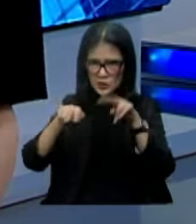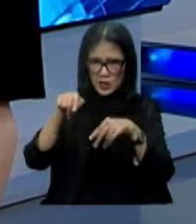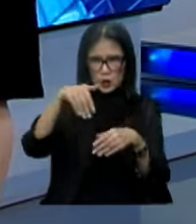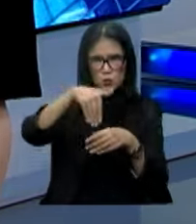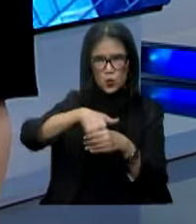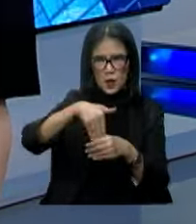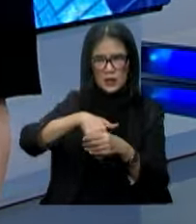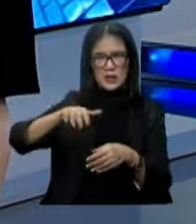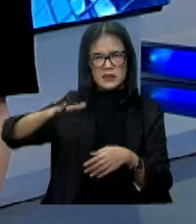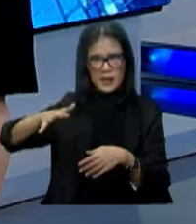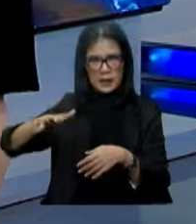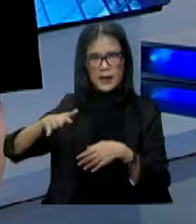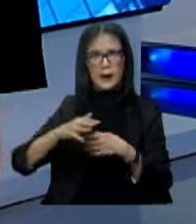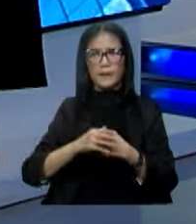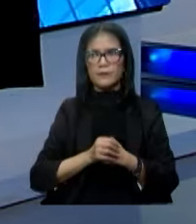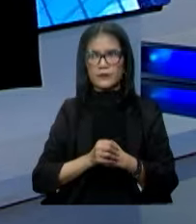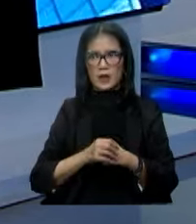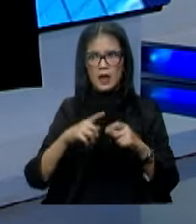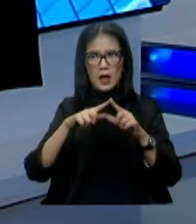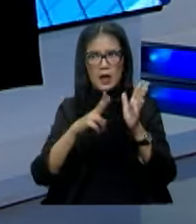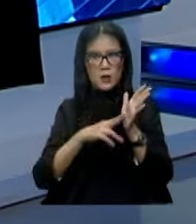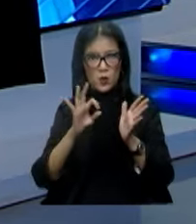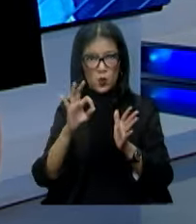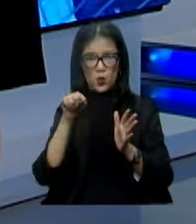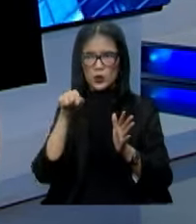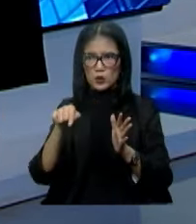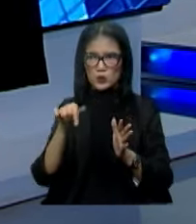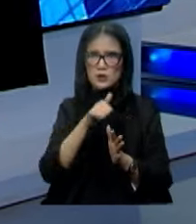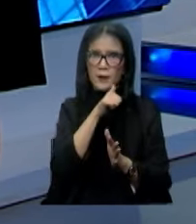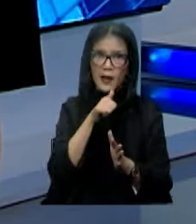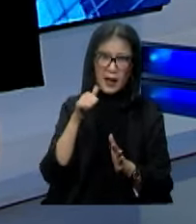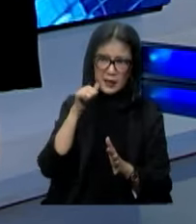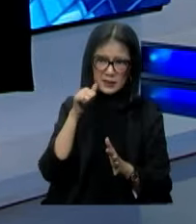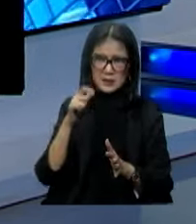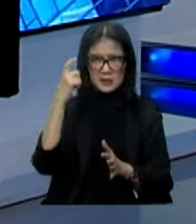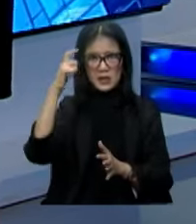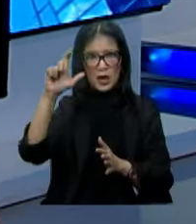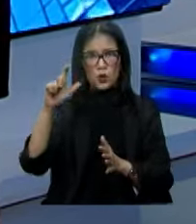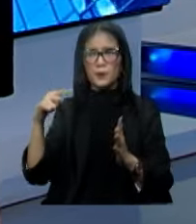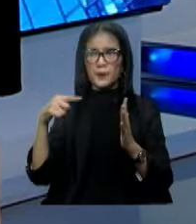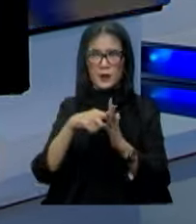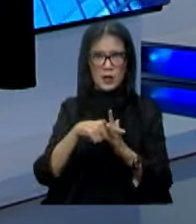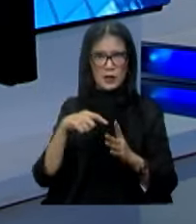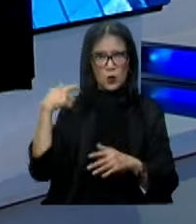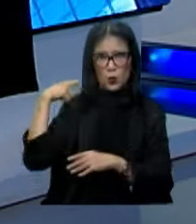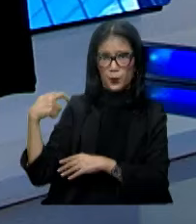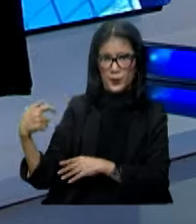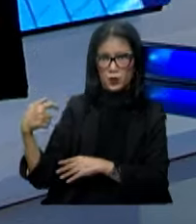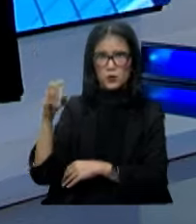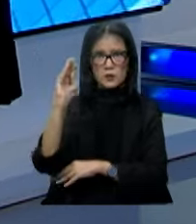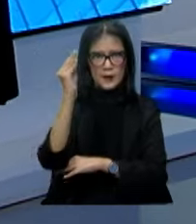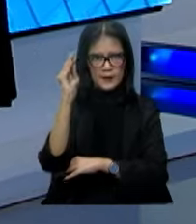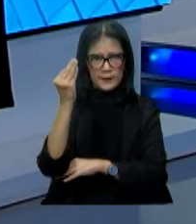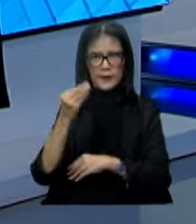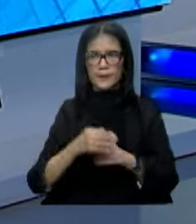Dan deklarasi Pramono Rano sekaligus juga menutup kans Anies maju sebagai calon gubernur Jakarta. Dan hingga siang